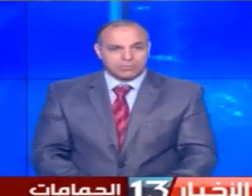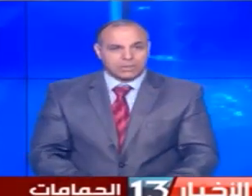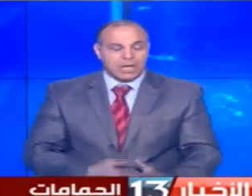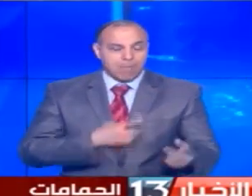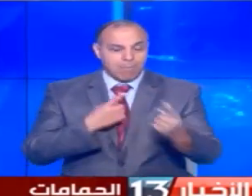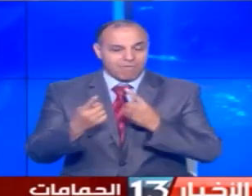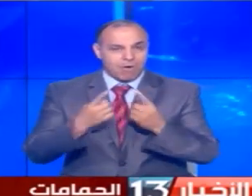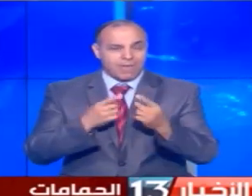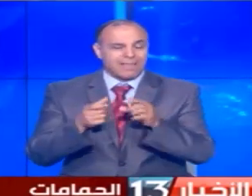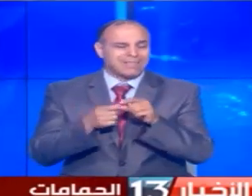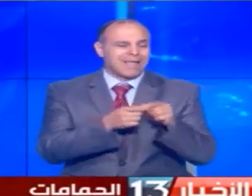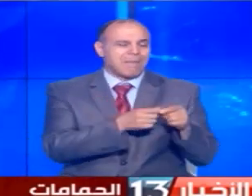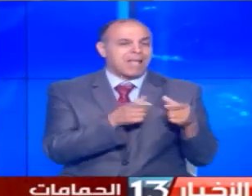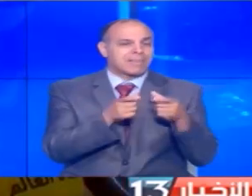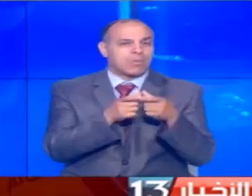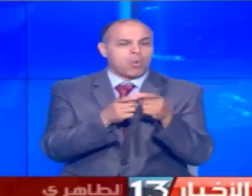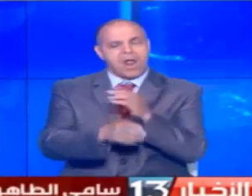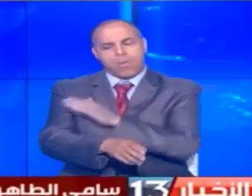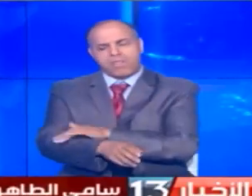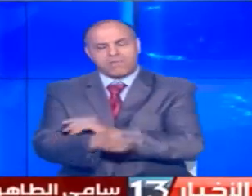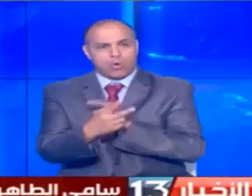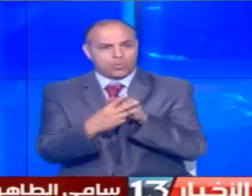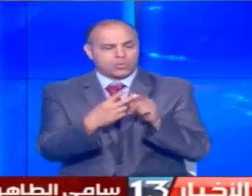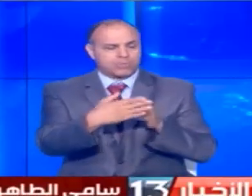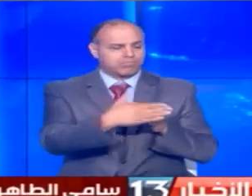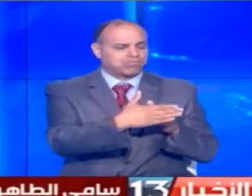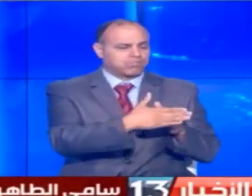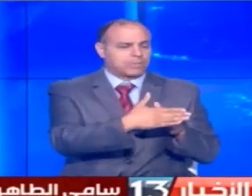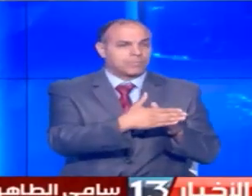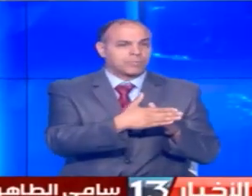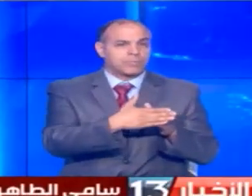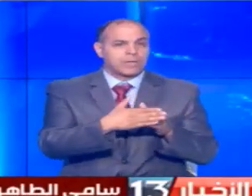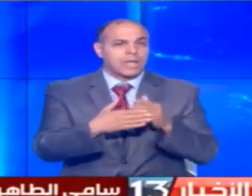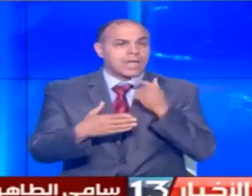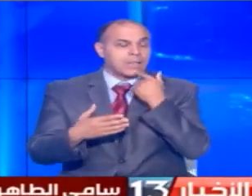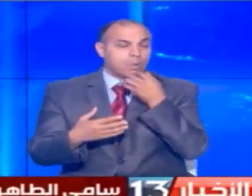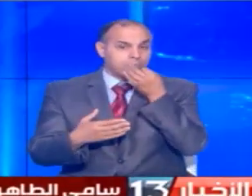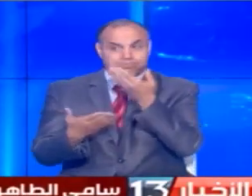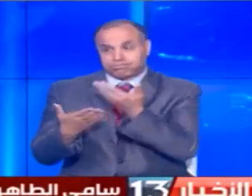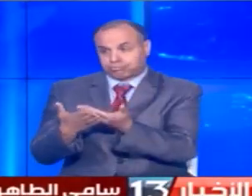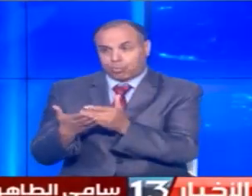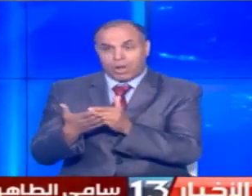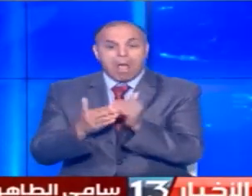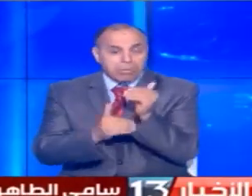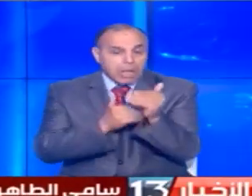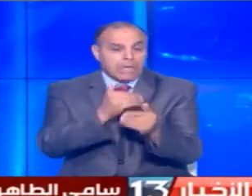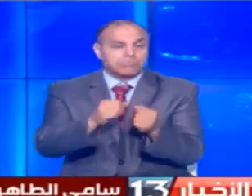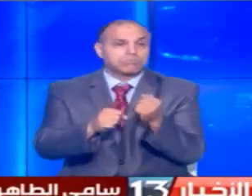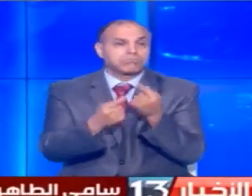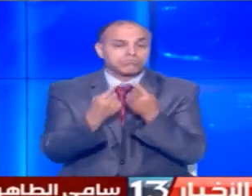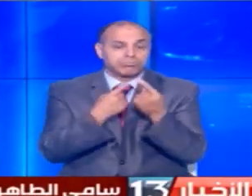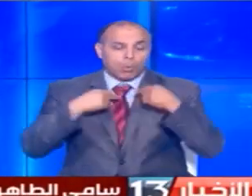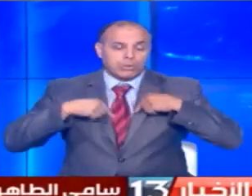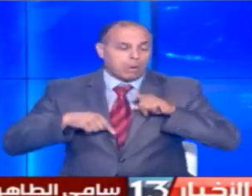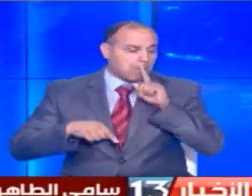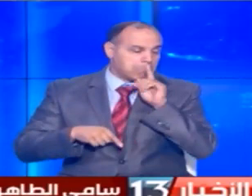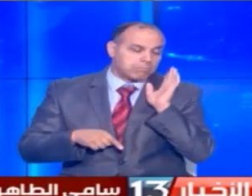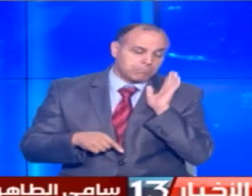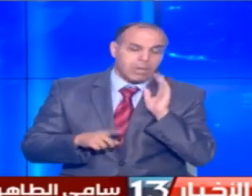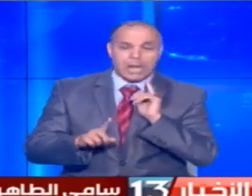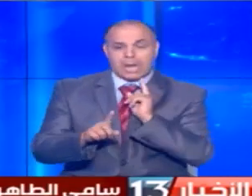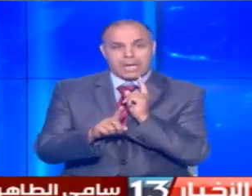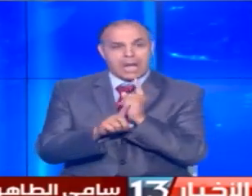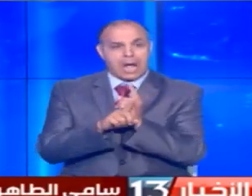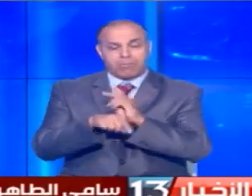المفاوضات في القطاع العام وفي الوظيفة العمومية اللي هي متعطلة واللي لم نلمس فيها أي تقدم من قبل الحكومة، وآخر لقاء